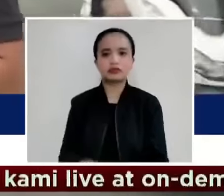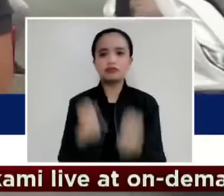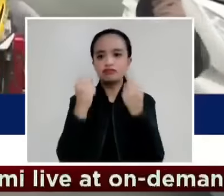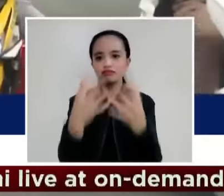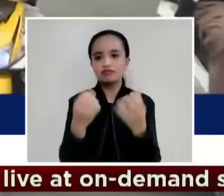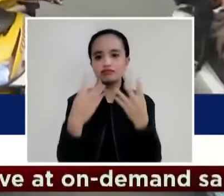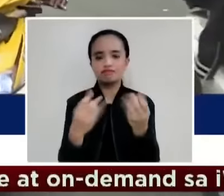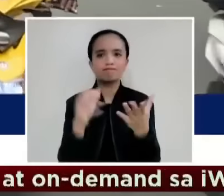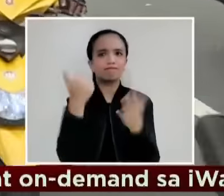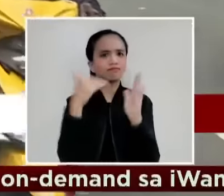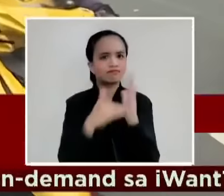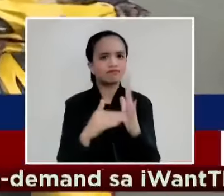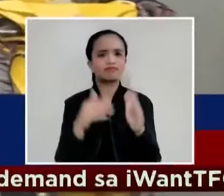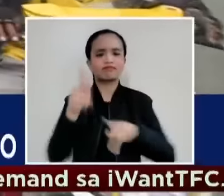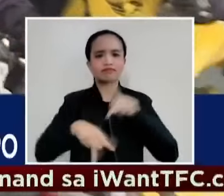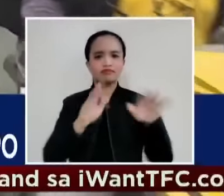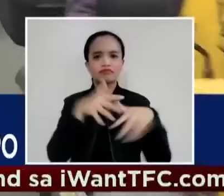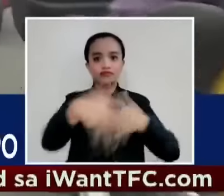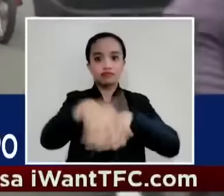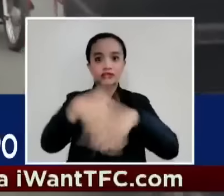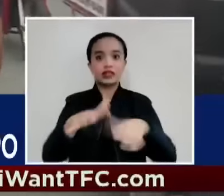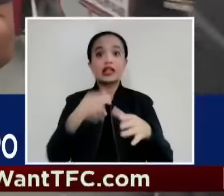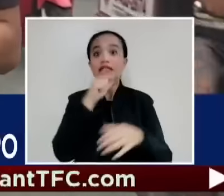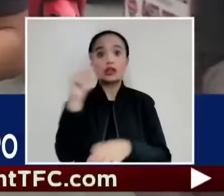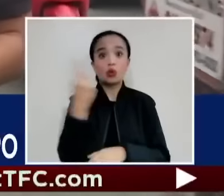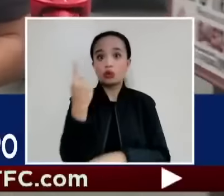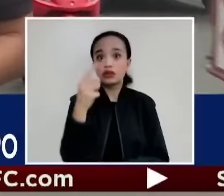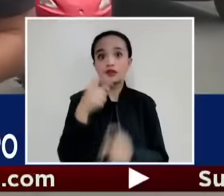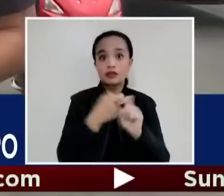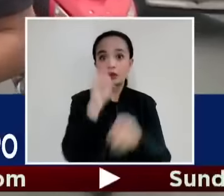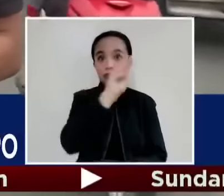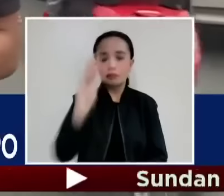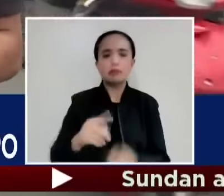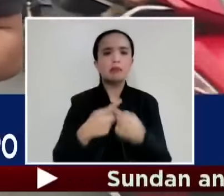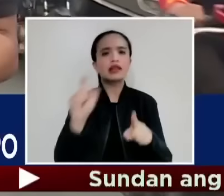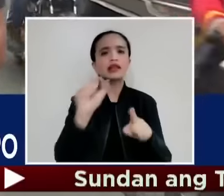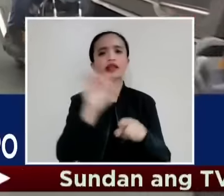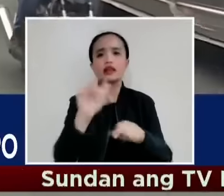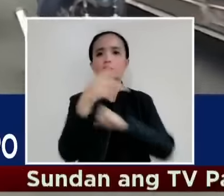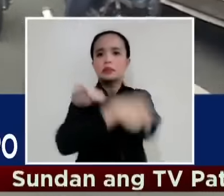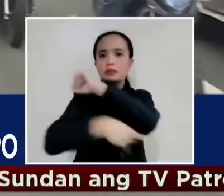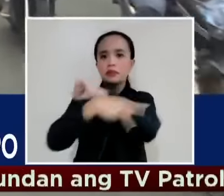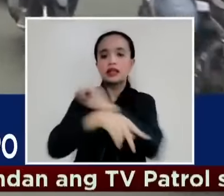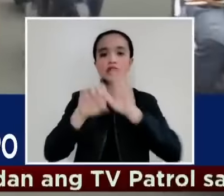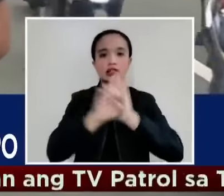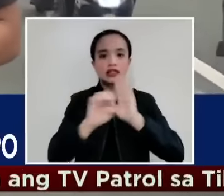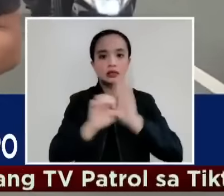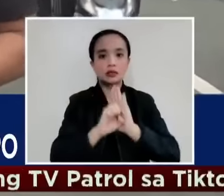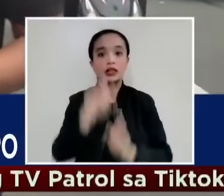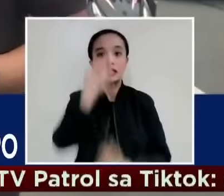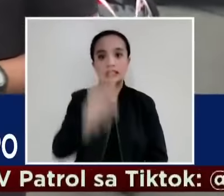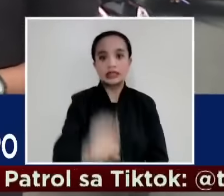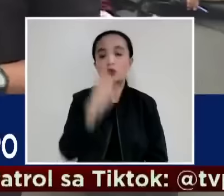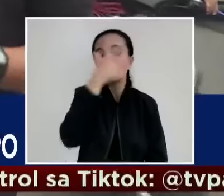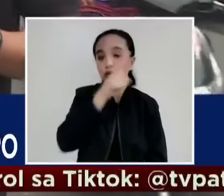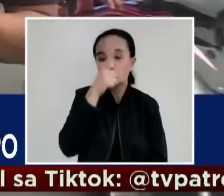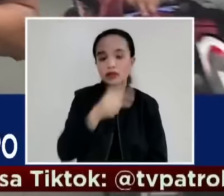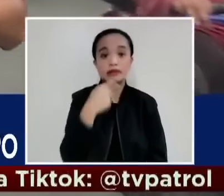Hindi lamang sila galing sa Metro Manila, kundi pati sa ibang mga probinsya tulad sa rehiyon ng Southern Luzon. Ayon sa